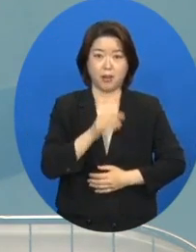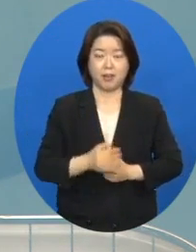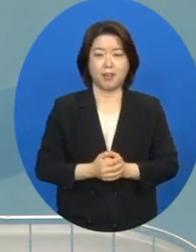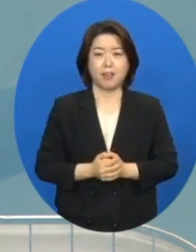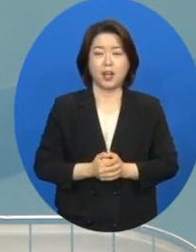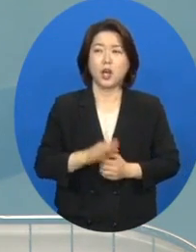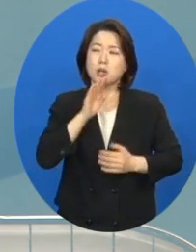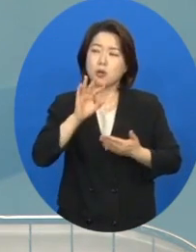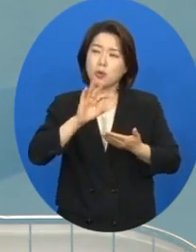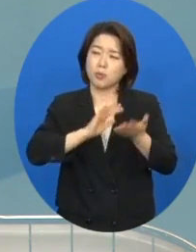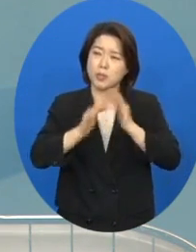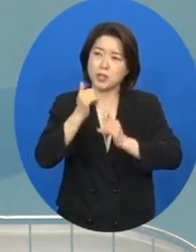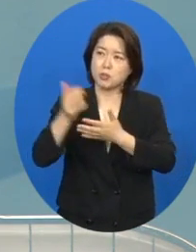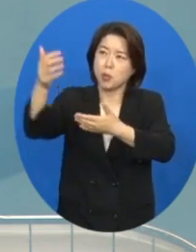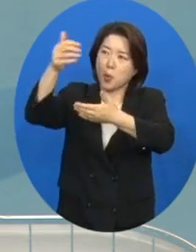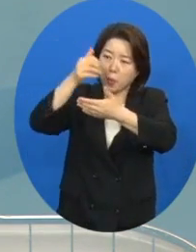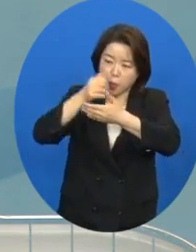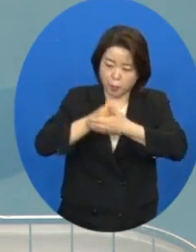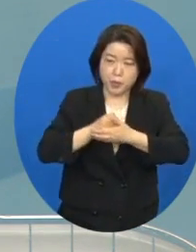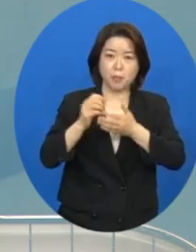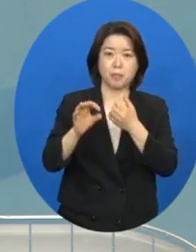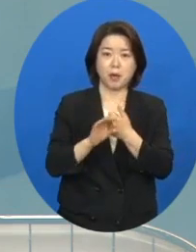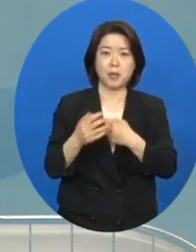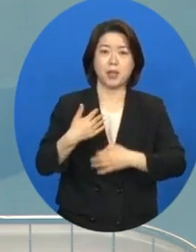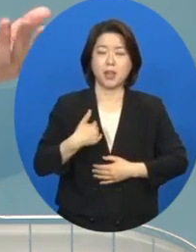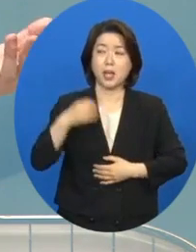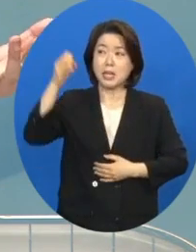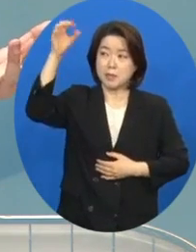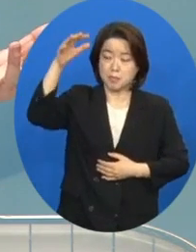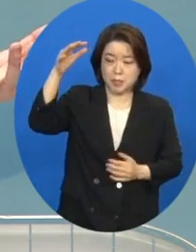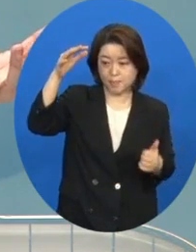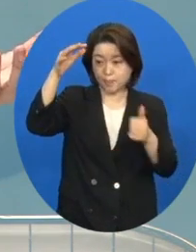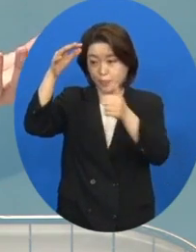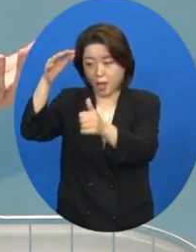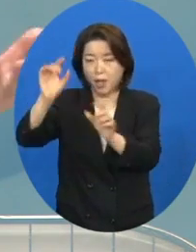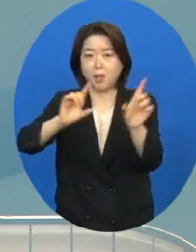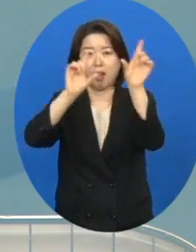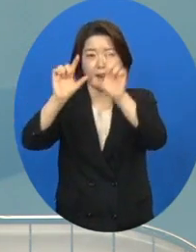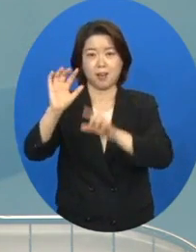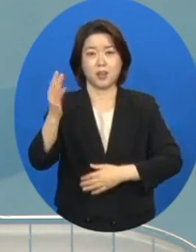예수님을 영접하면, 이제는 빛 가운데 나가 살게 돼요.